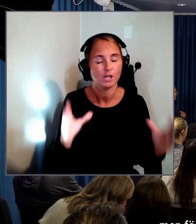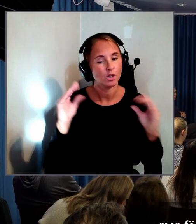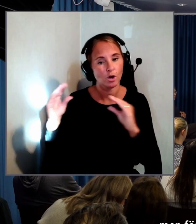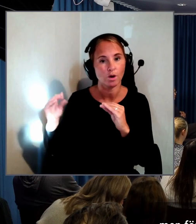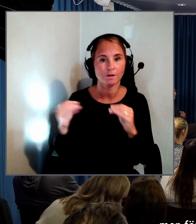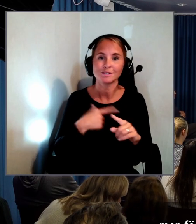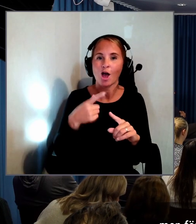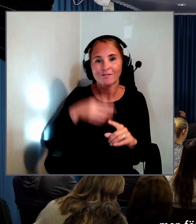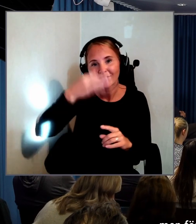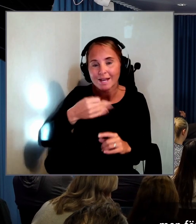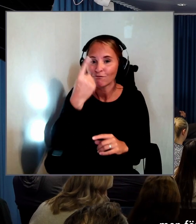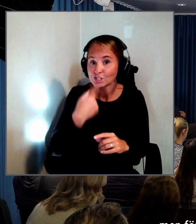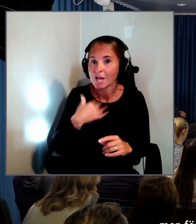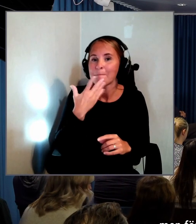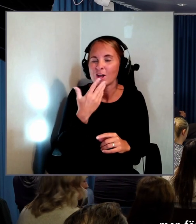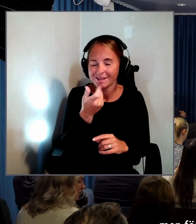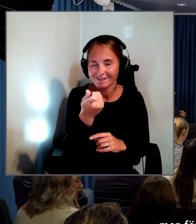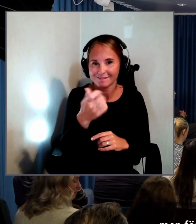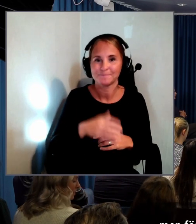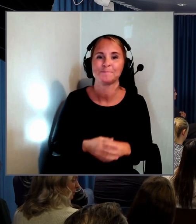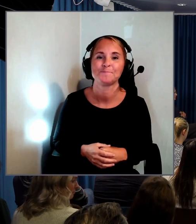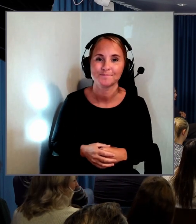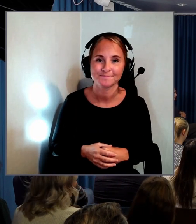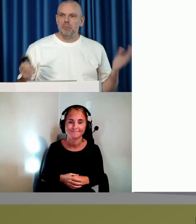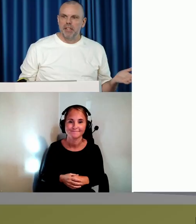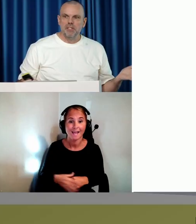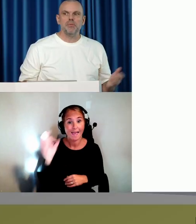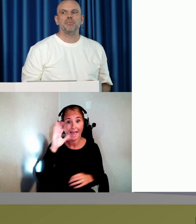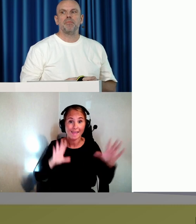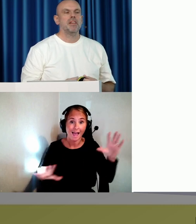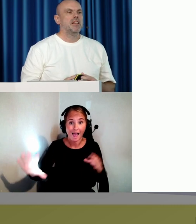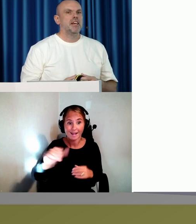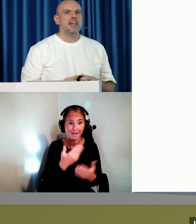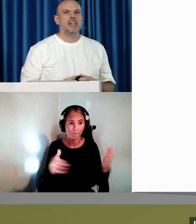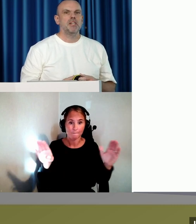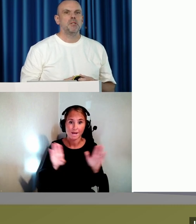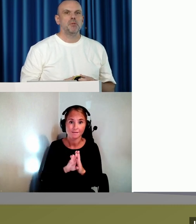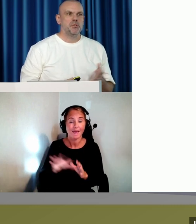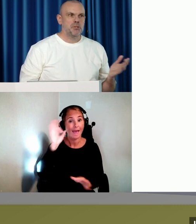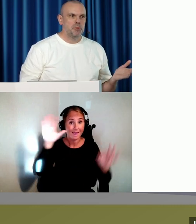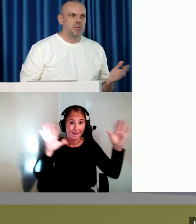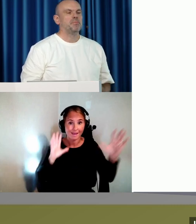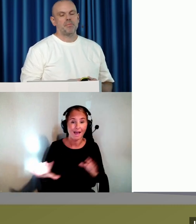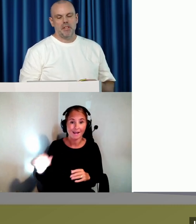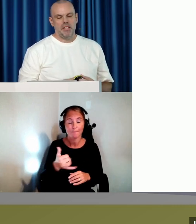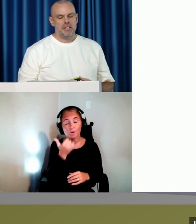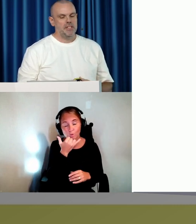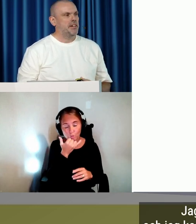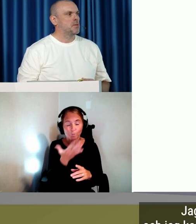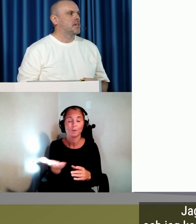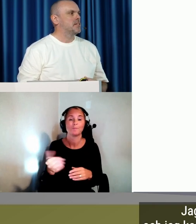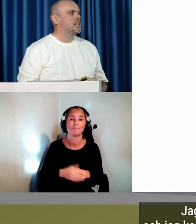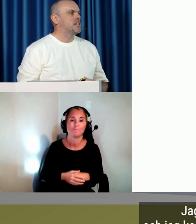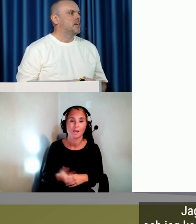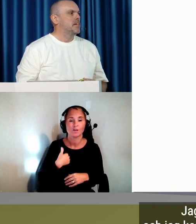Snart är det fika men först ska jag prata lite grann eh Hej alla i rummet Hej alla på Youtube Eh